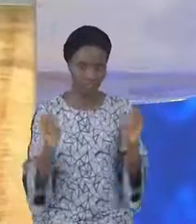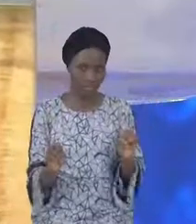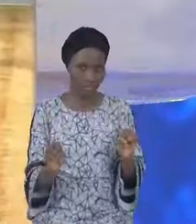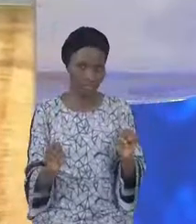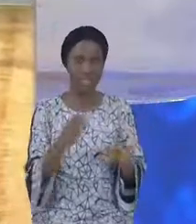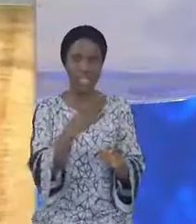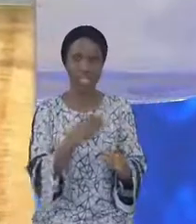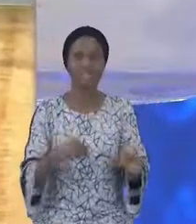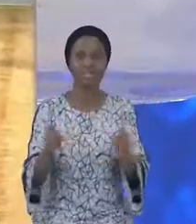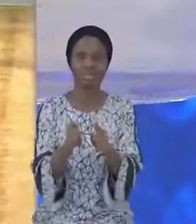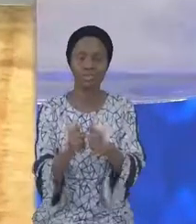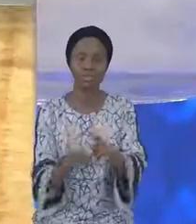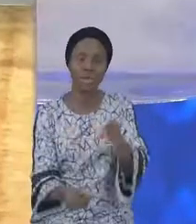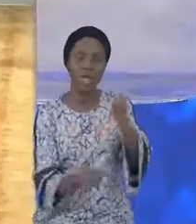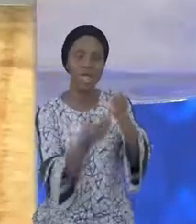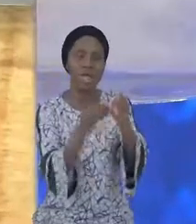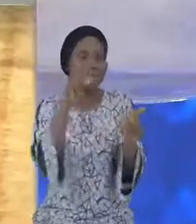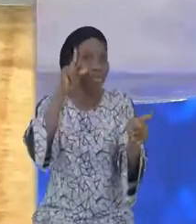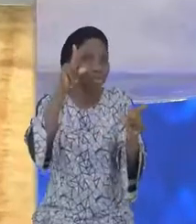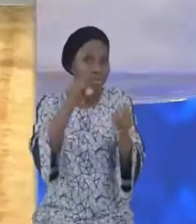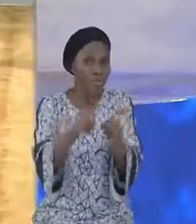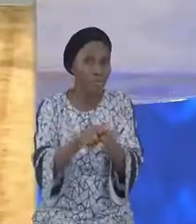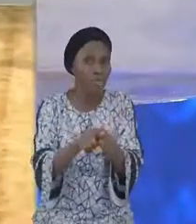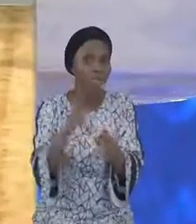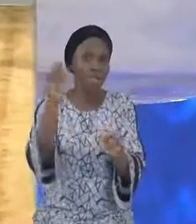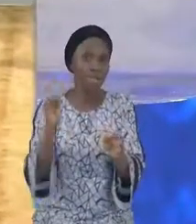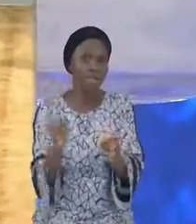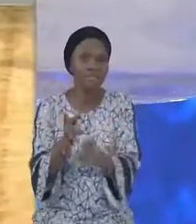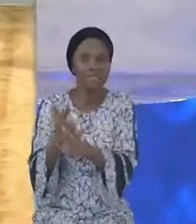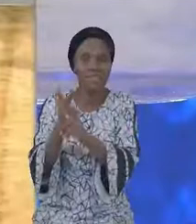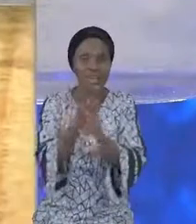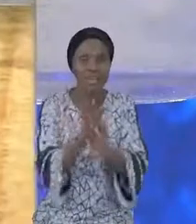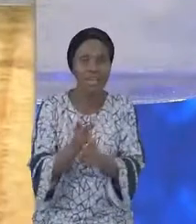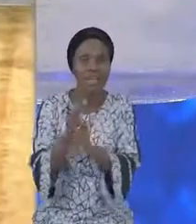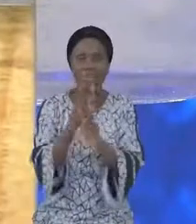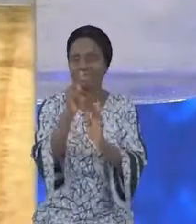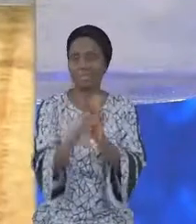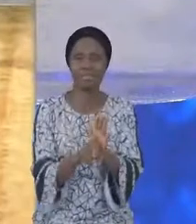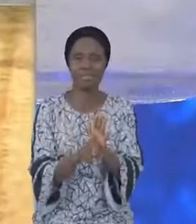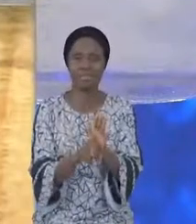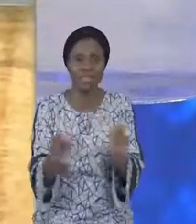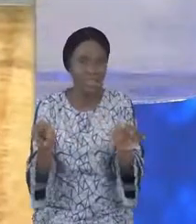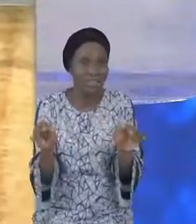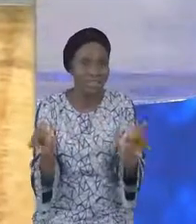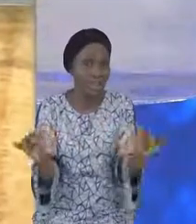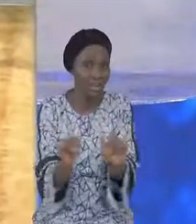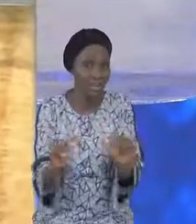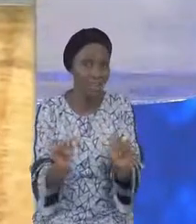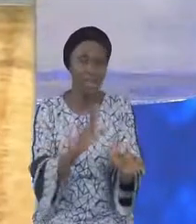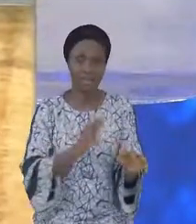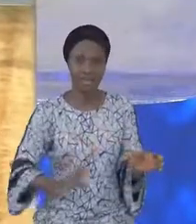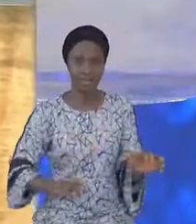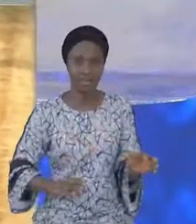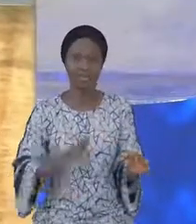Soyons fraternels, comme Christ sera bon partout où il se trouve. À l'amour fraternel, la